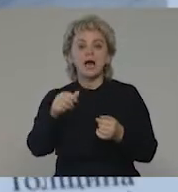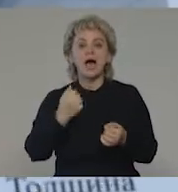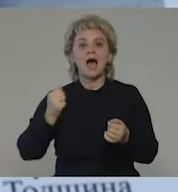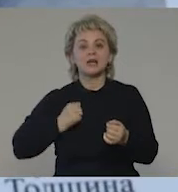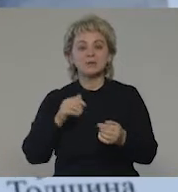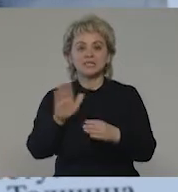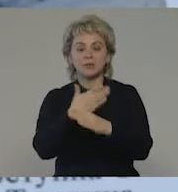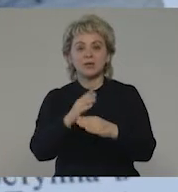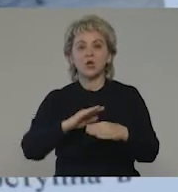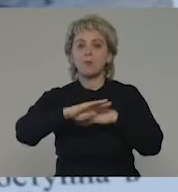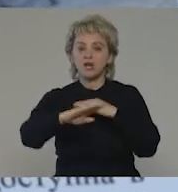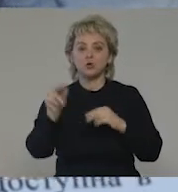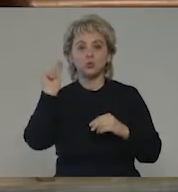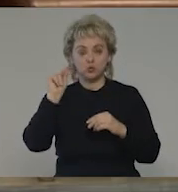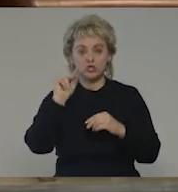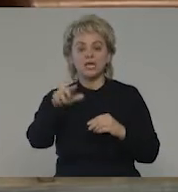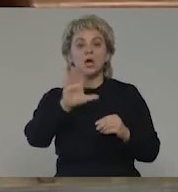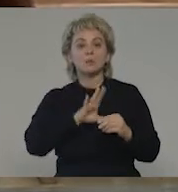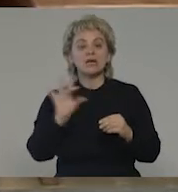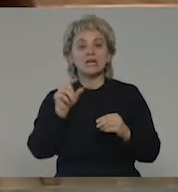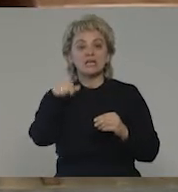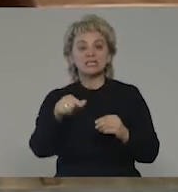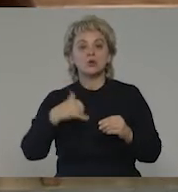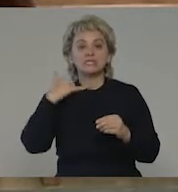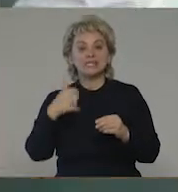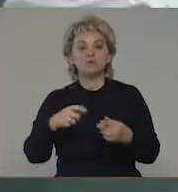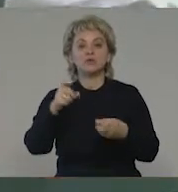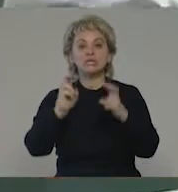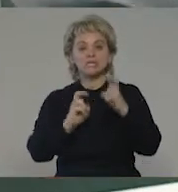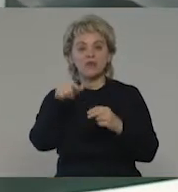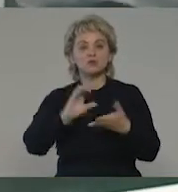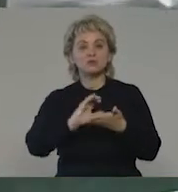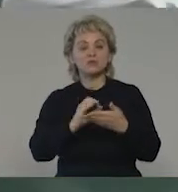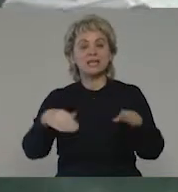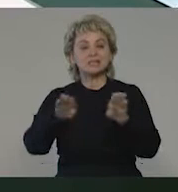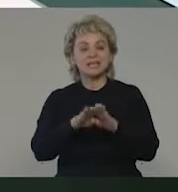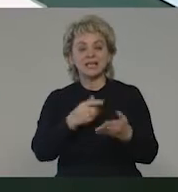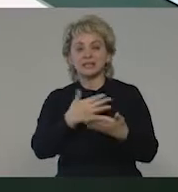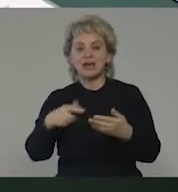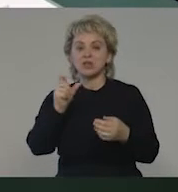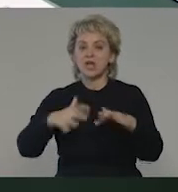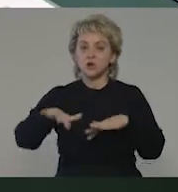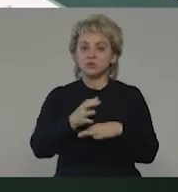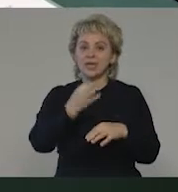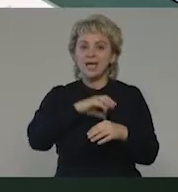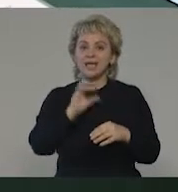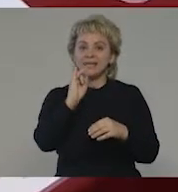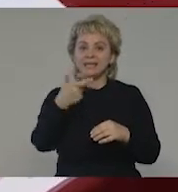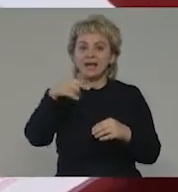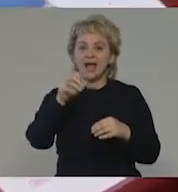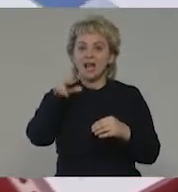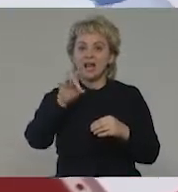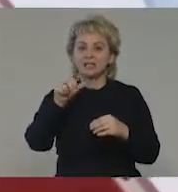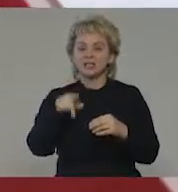армейских подразделений на полевых учениях. Бывший ростовский телефонный завод сегодня выпускает и такие товары народного потребления, как ингаляторы